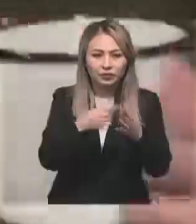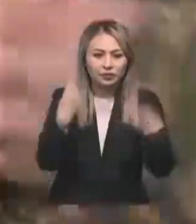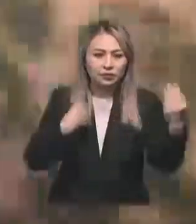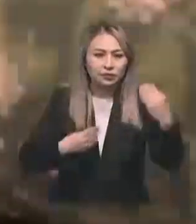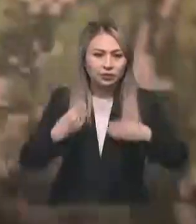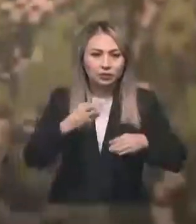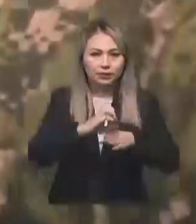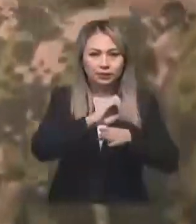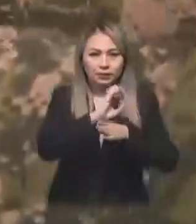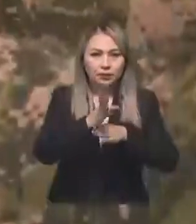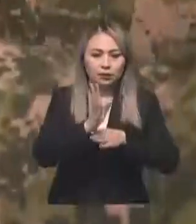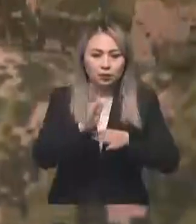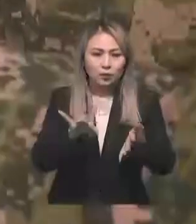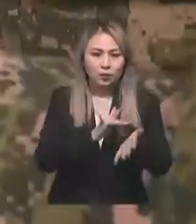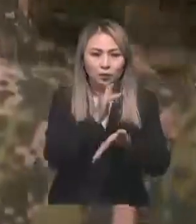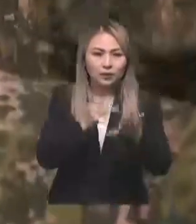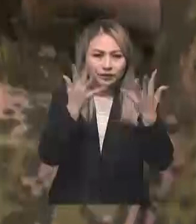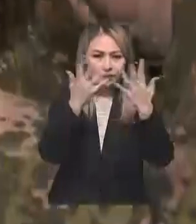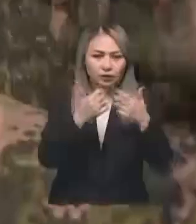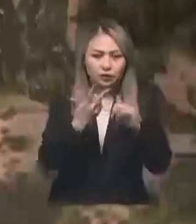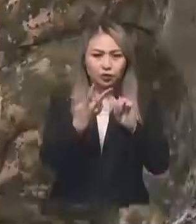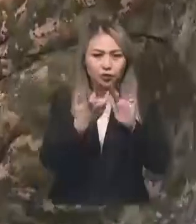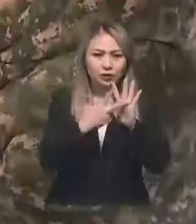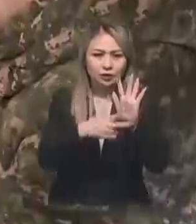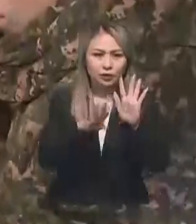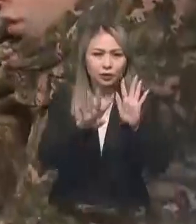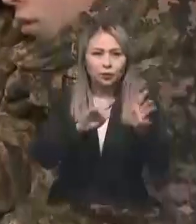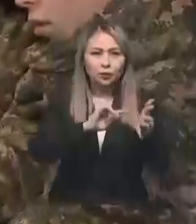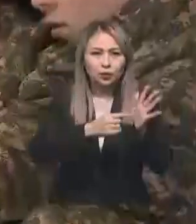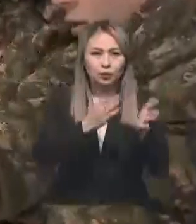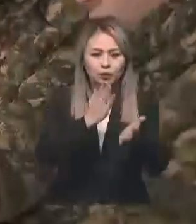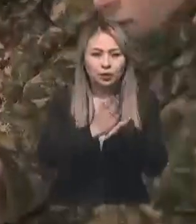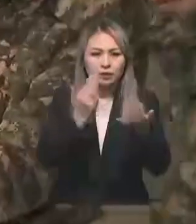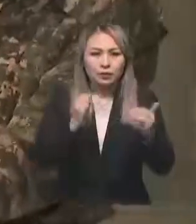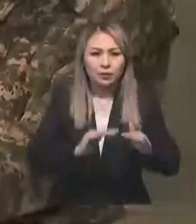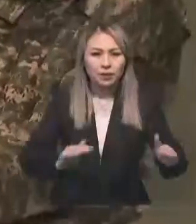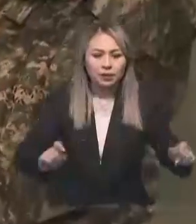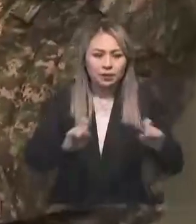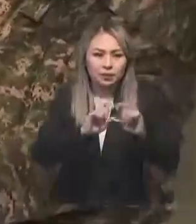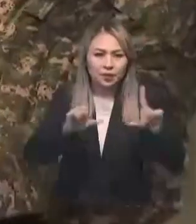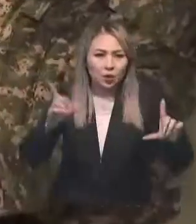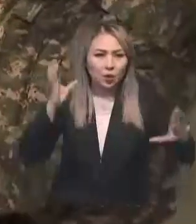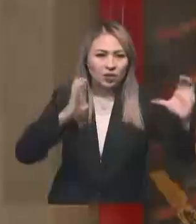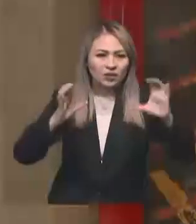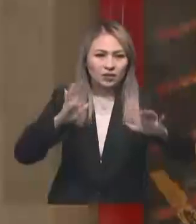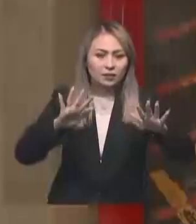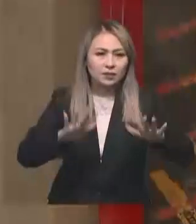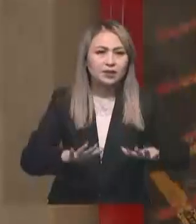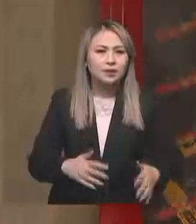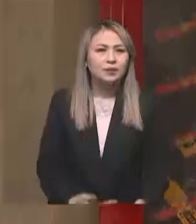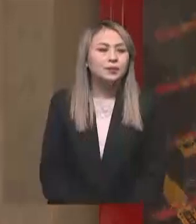қамтамасыз етіледі. Айта кетейік, қала бойынша мұндай 384 пункт бар. Олар балабақша, мектеп пен университеттерде орналасқан.